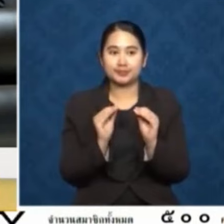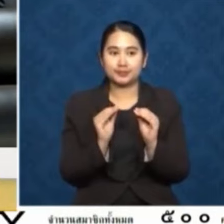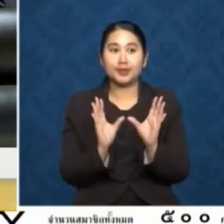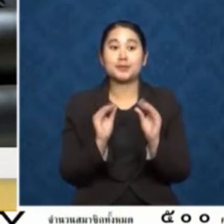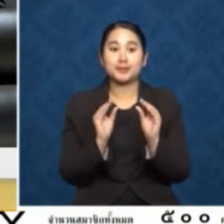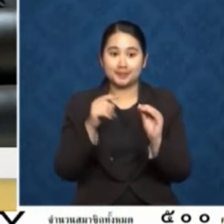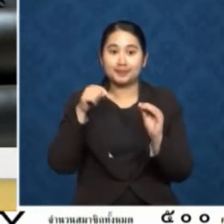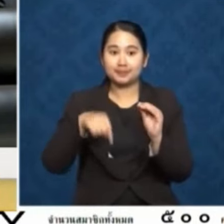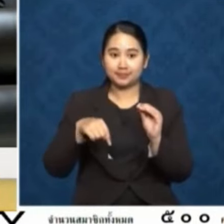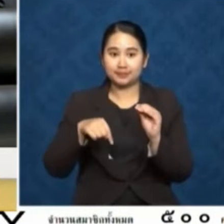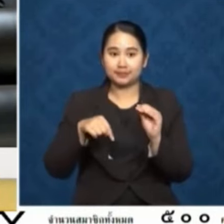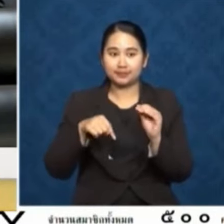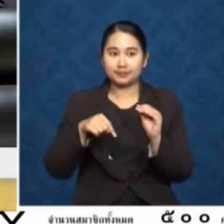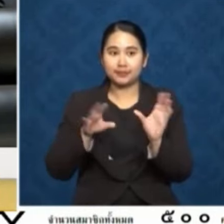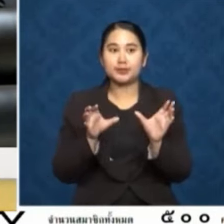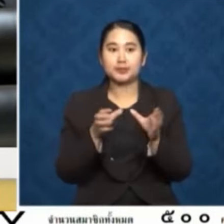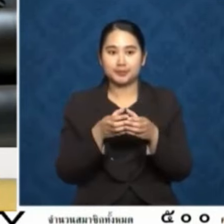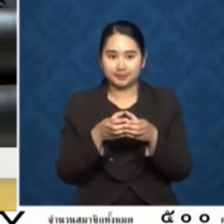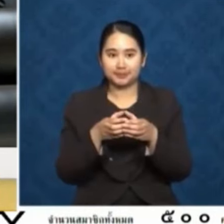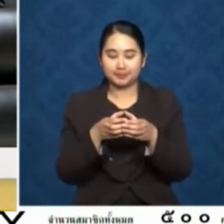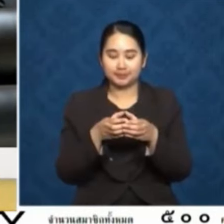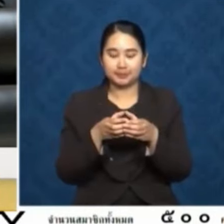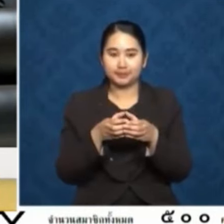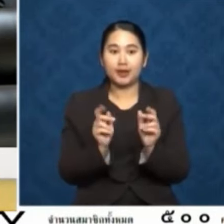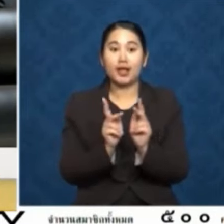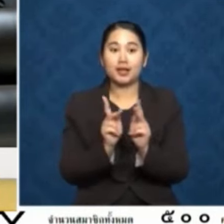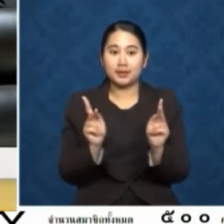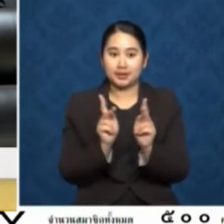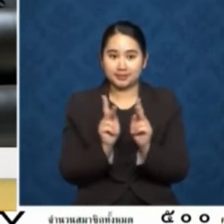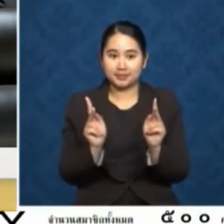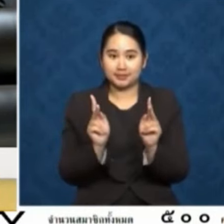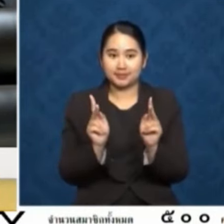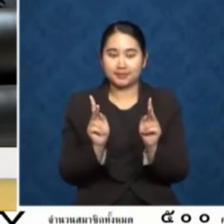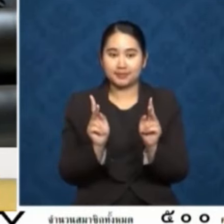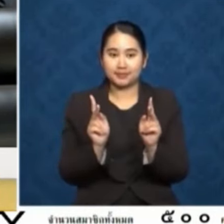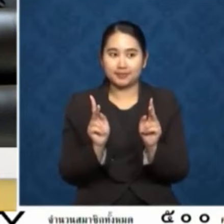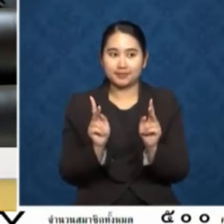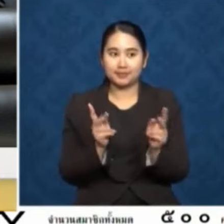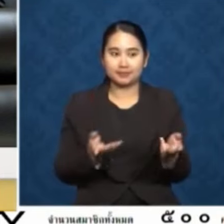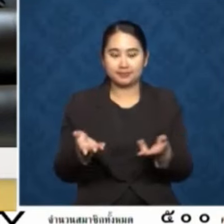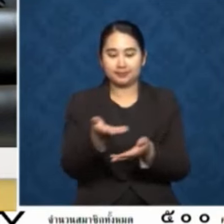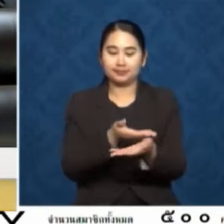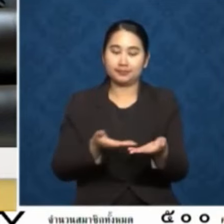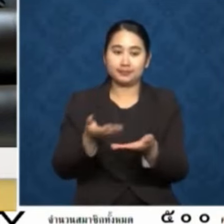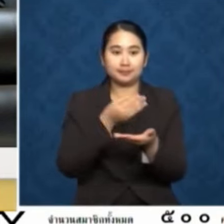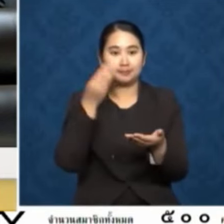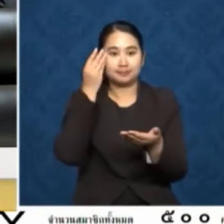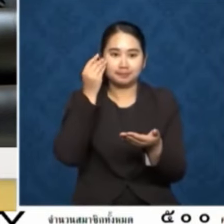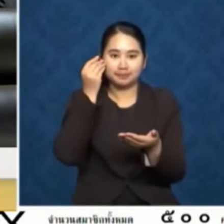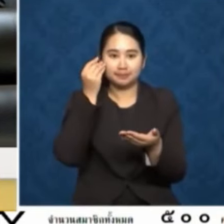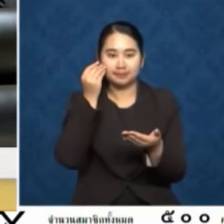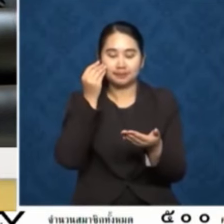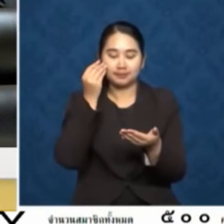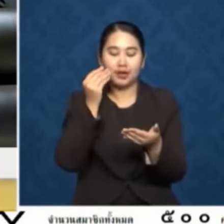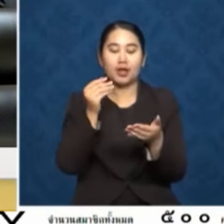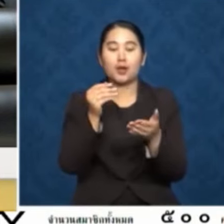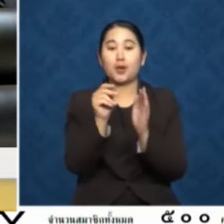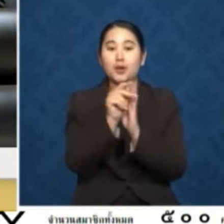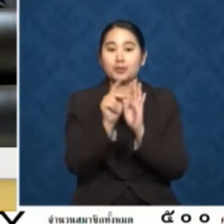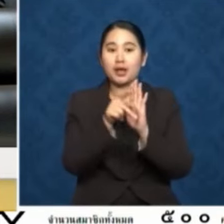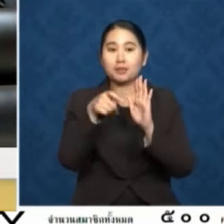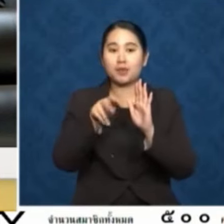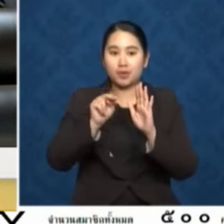สภาแห่งนี้นะครับตั้งคณะกรรมการเพื่อจะพิจารณาพรบ.ฉบับนี้